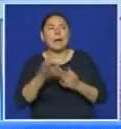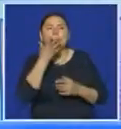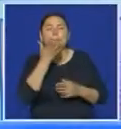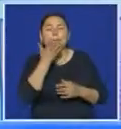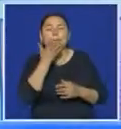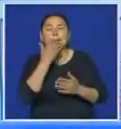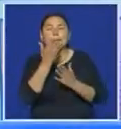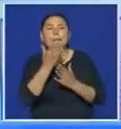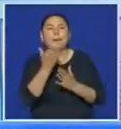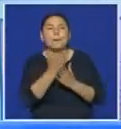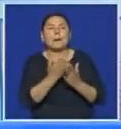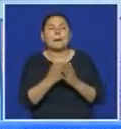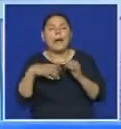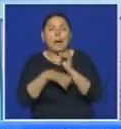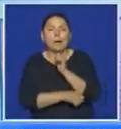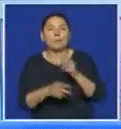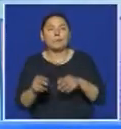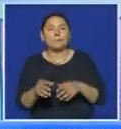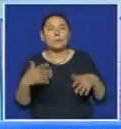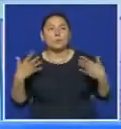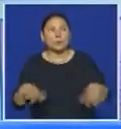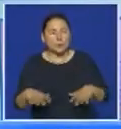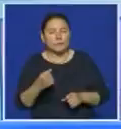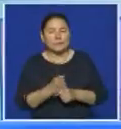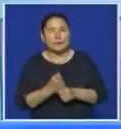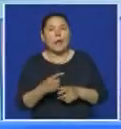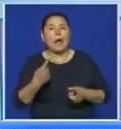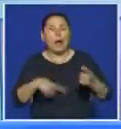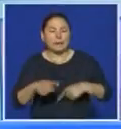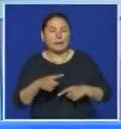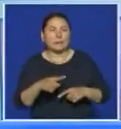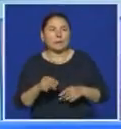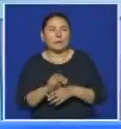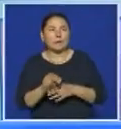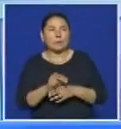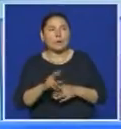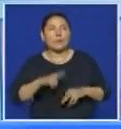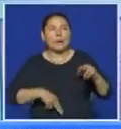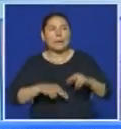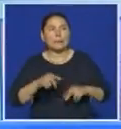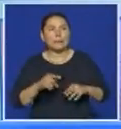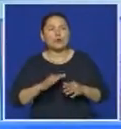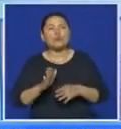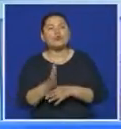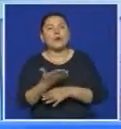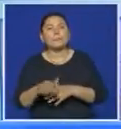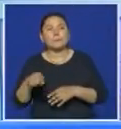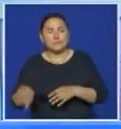системалары аяқталып, енді құрылыс жағынан айтатын болса премьеріне строительный часы